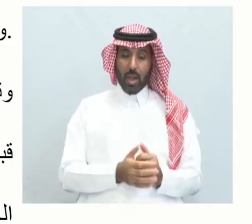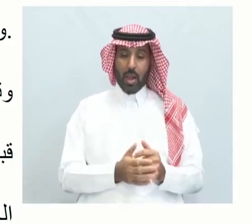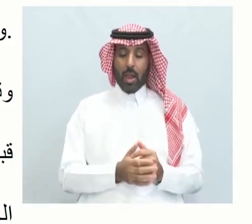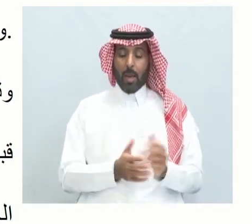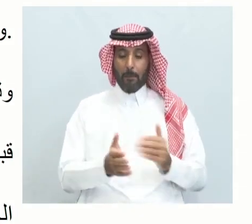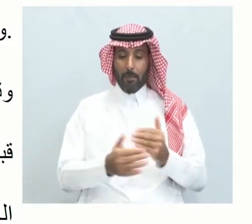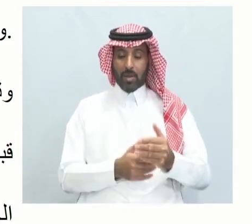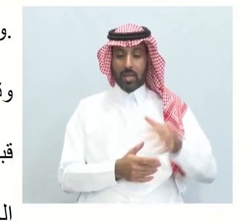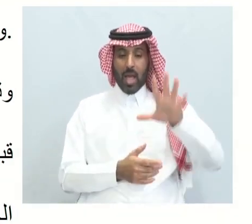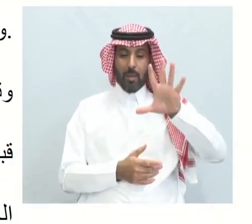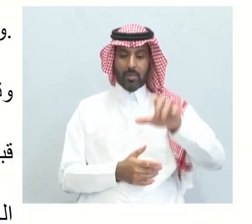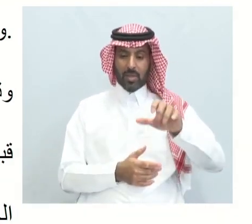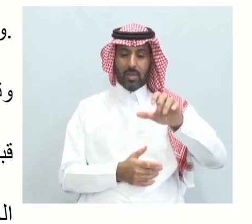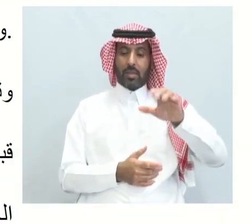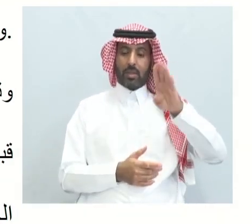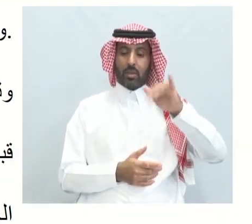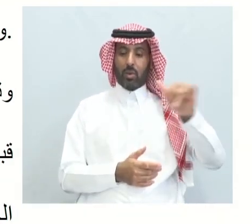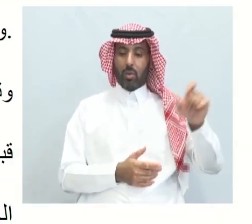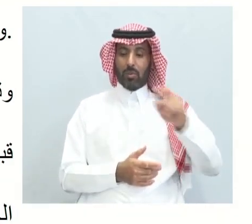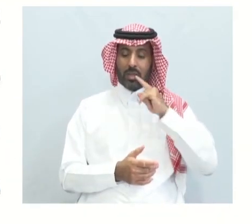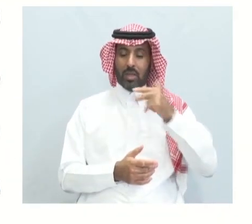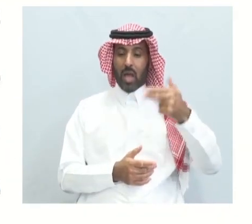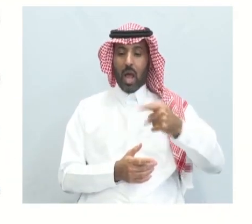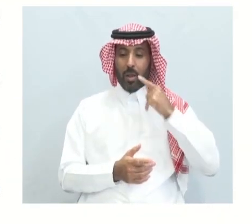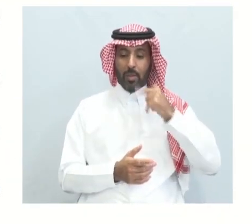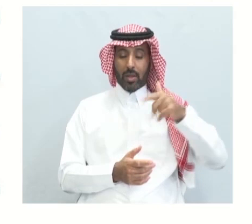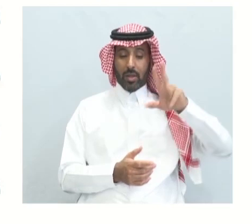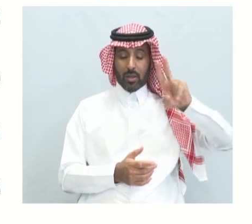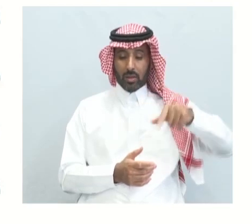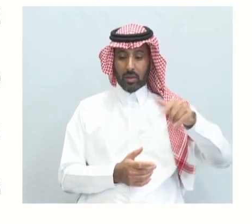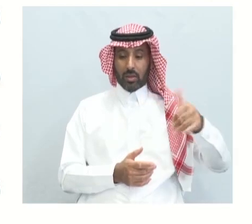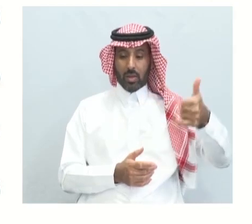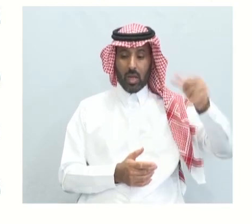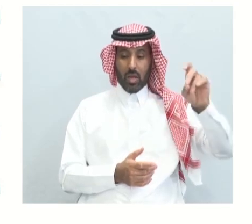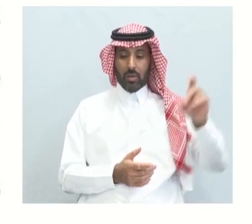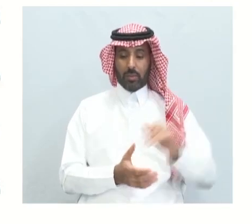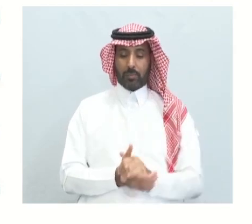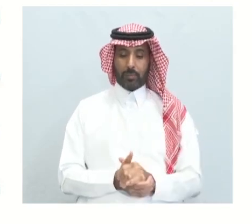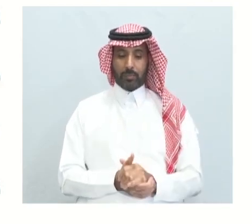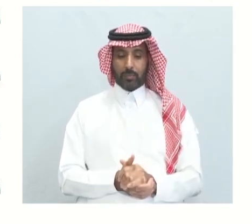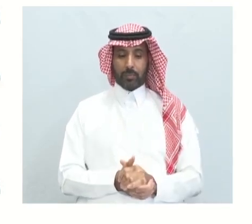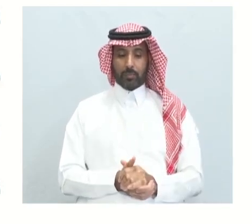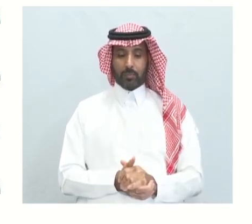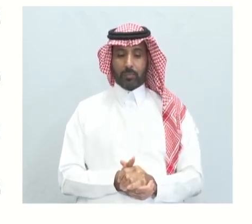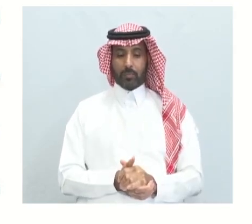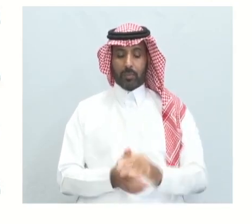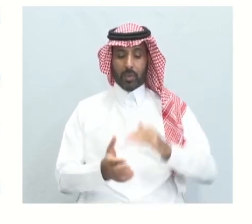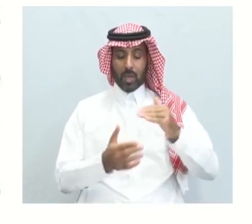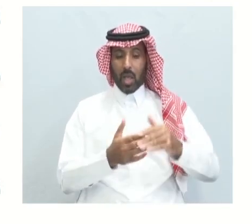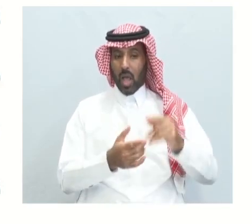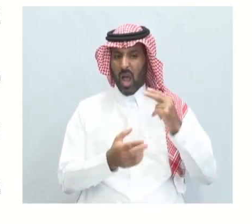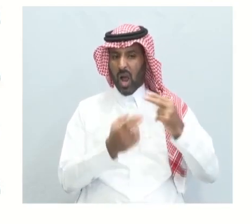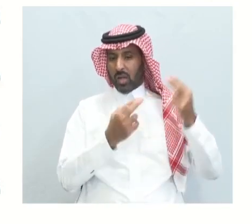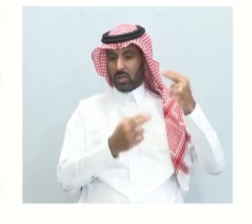50 كر غرب الرياض يعتبر جبل طويق من اق